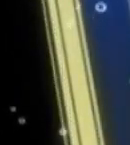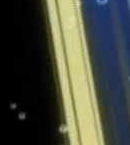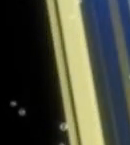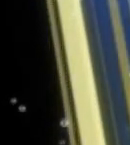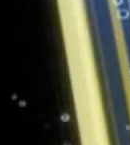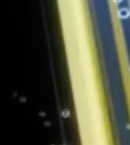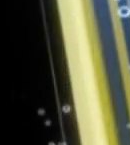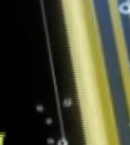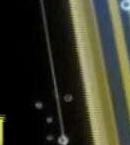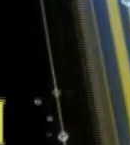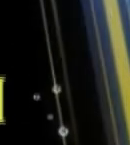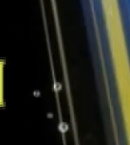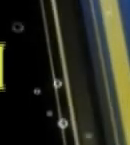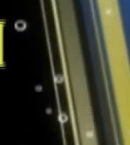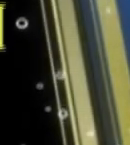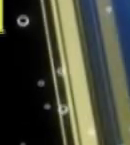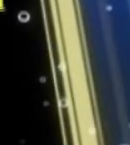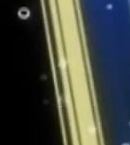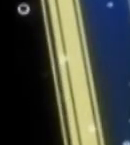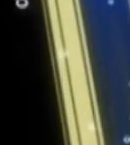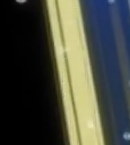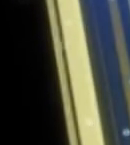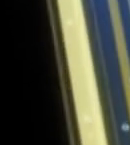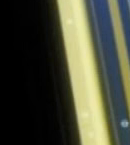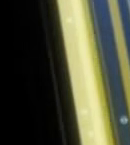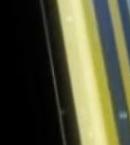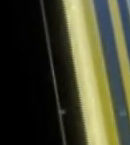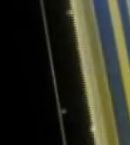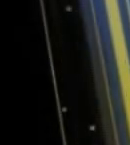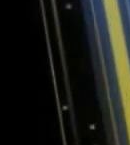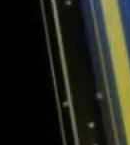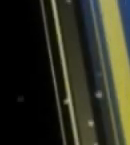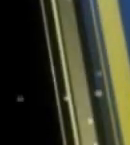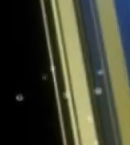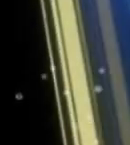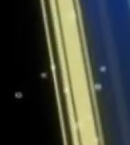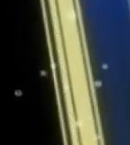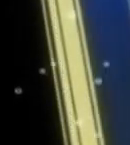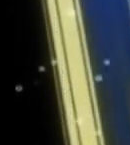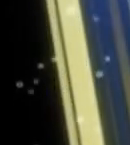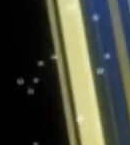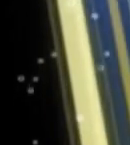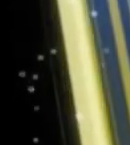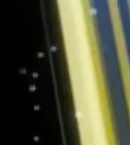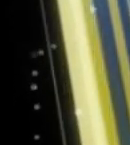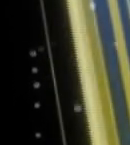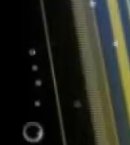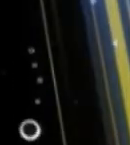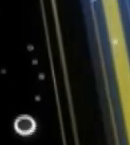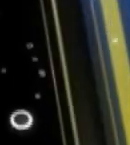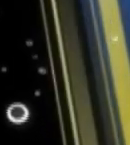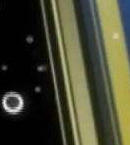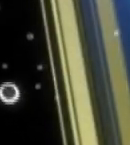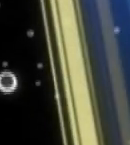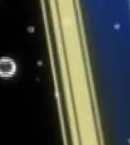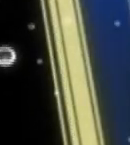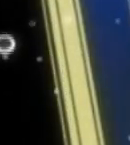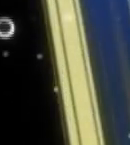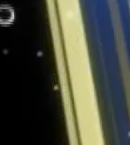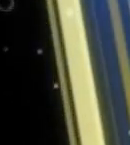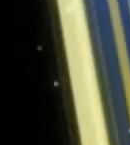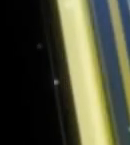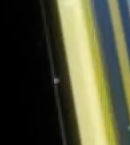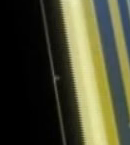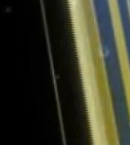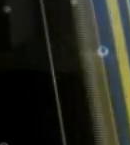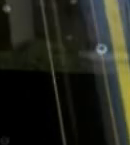negara pilihan Raya kecil dewan undangan Negeri n51 balingian akan diadakan pada 29 Mac